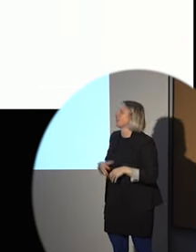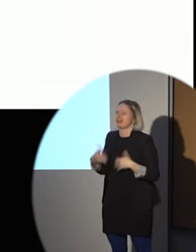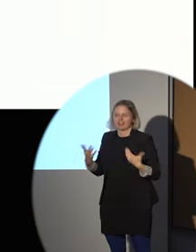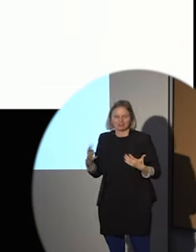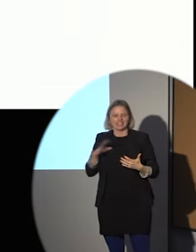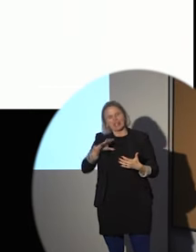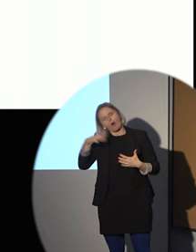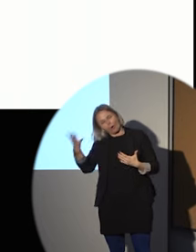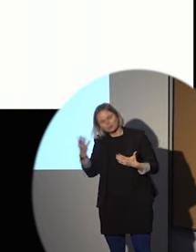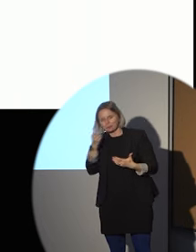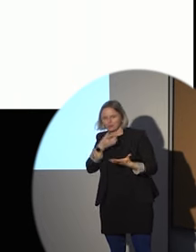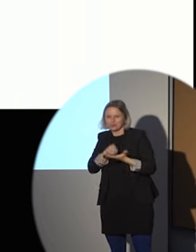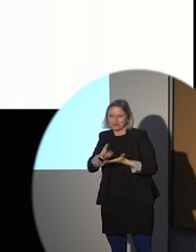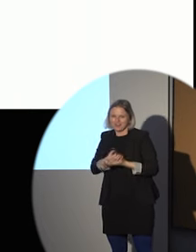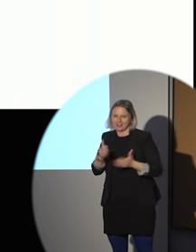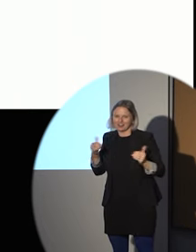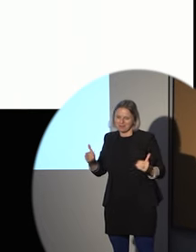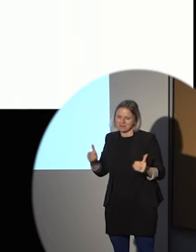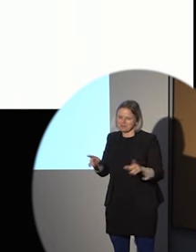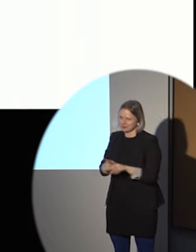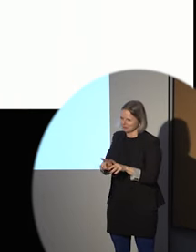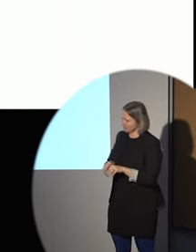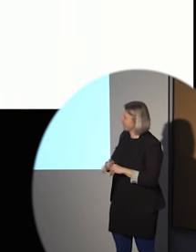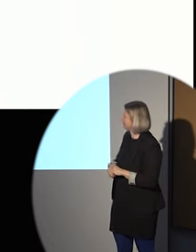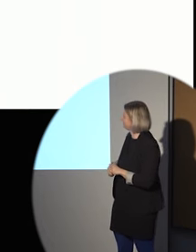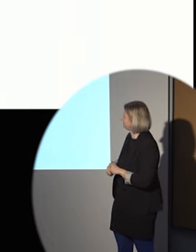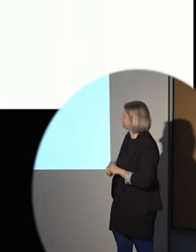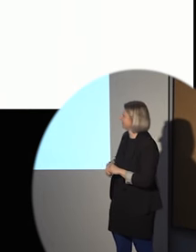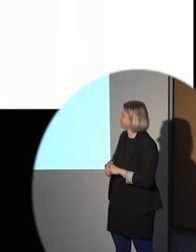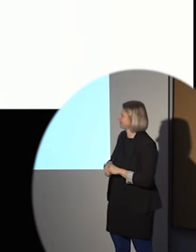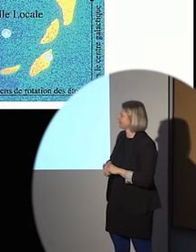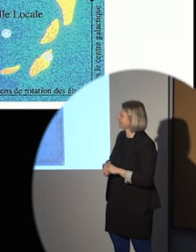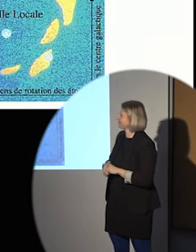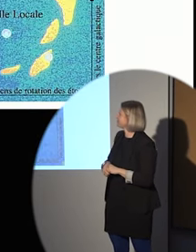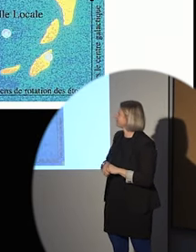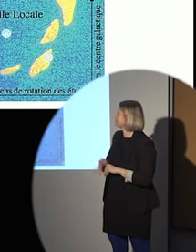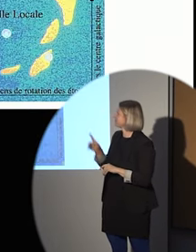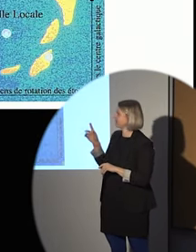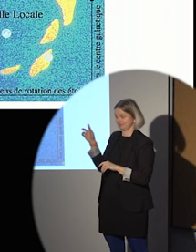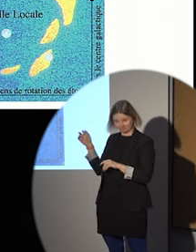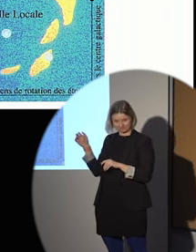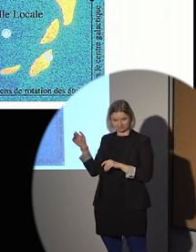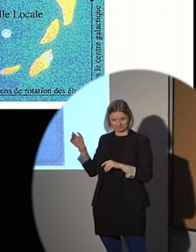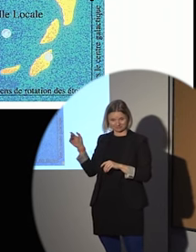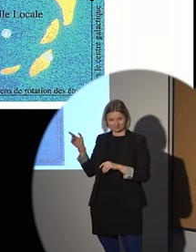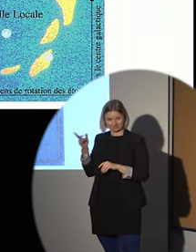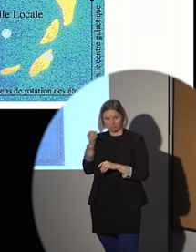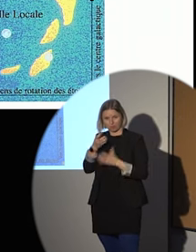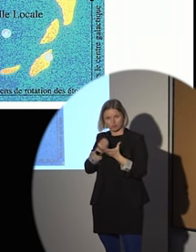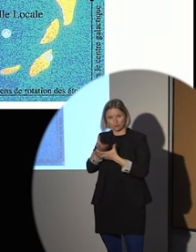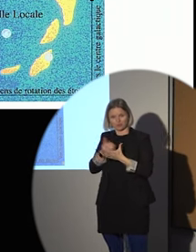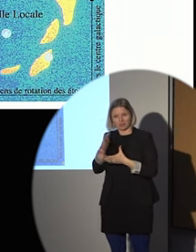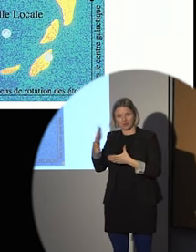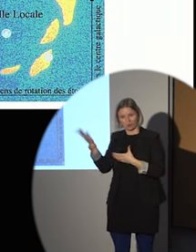Allez, il y a quand même des bonnes nouvelles. L'astronomie donne aussi des bonnes nouvelles. Alors, la bonne nouvelle, c'est celle-là. Il